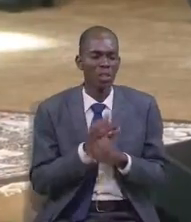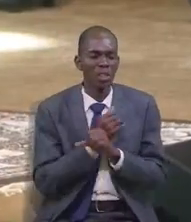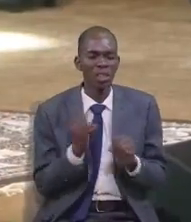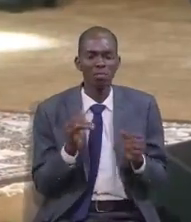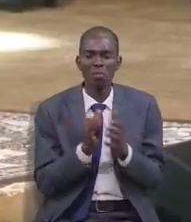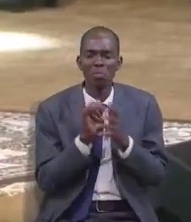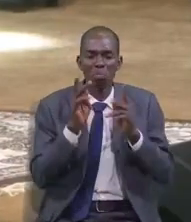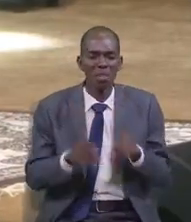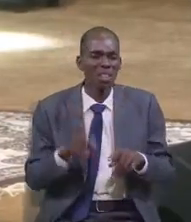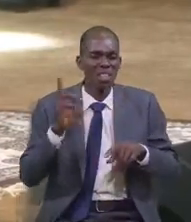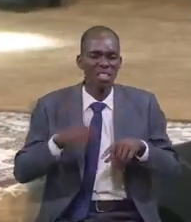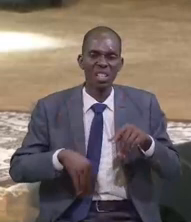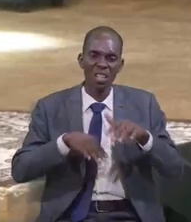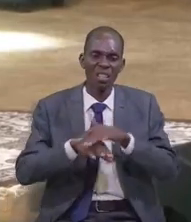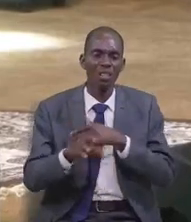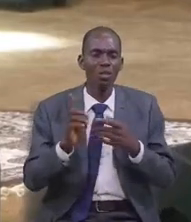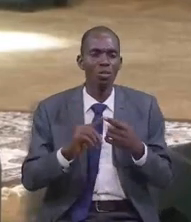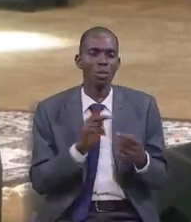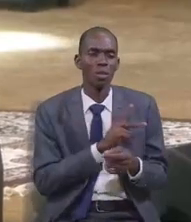Si un membre d'une église ne naît authentiquement né de nouveau,